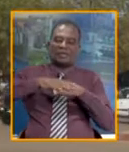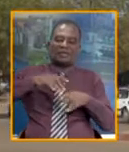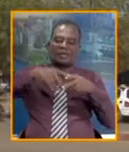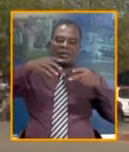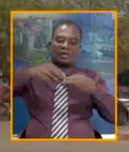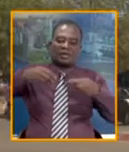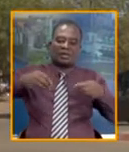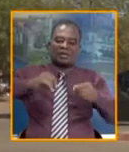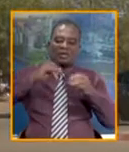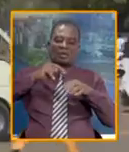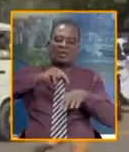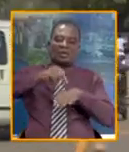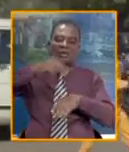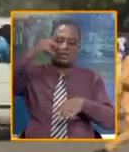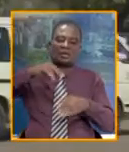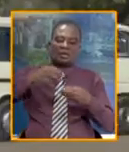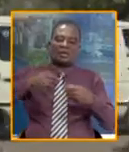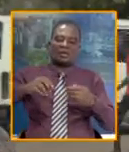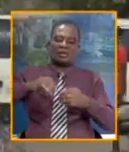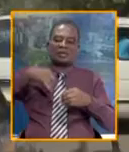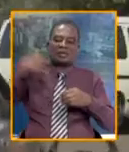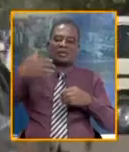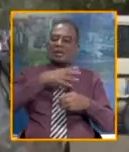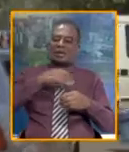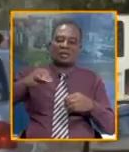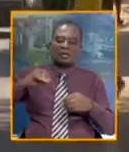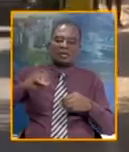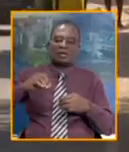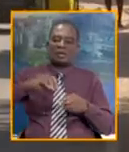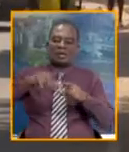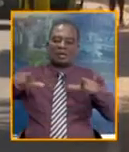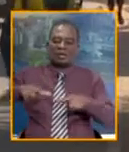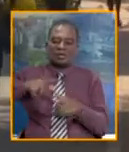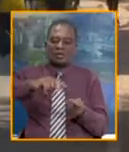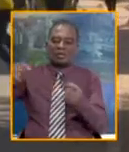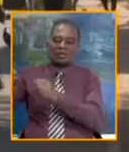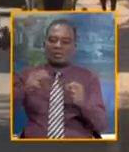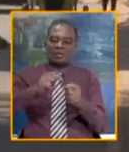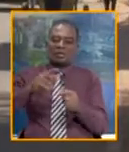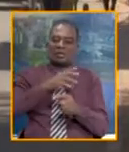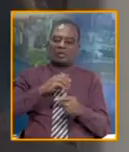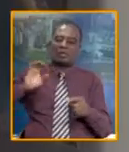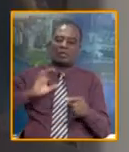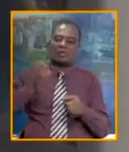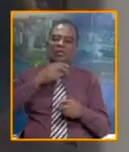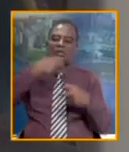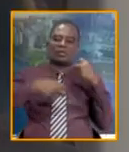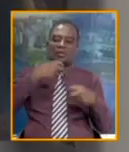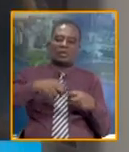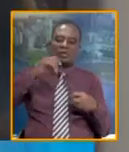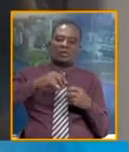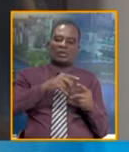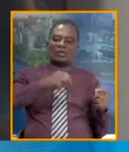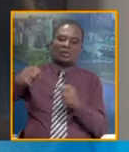territoire nigérien. Cette terre d'accueil est aussi une zone de transit pour les migrants. Notre problème, c'est les